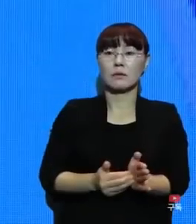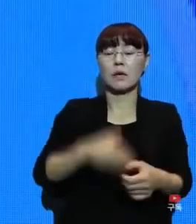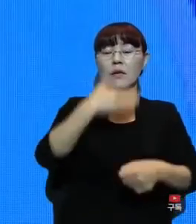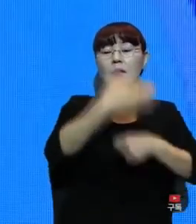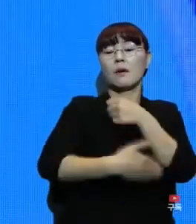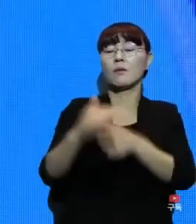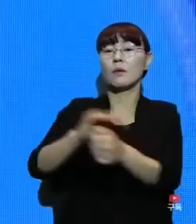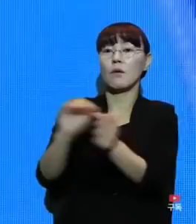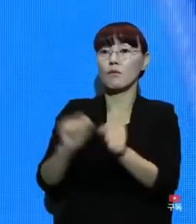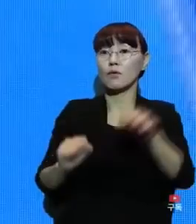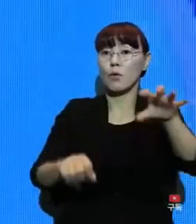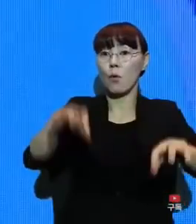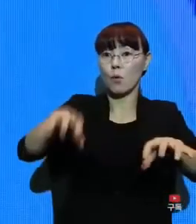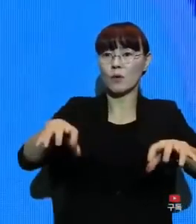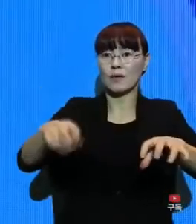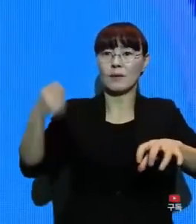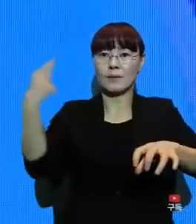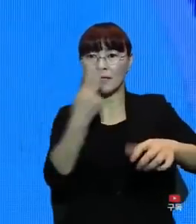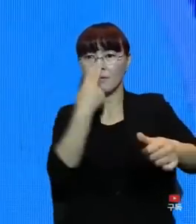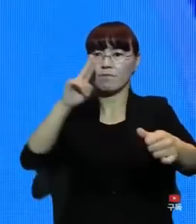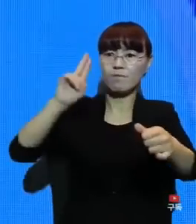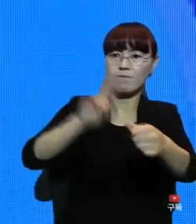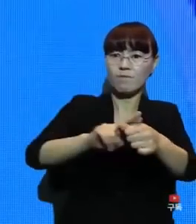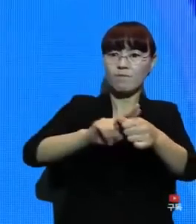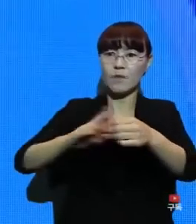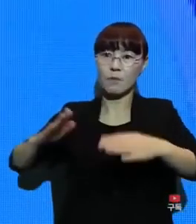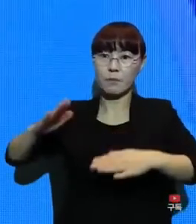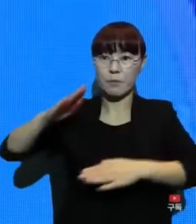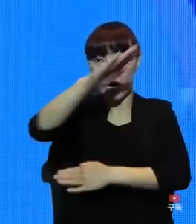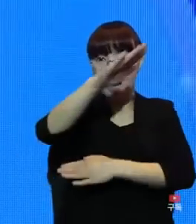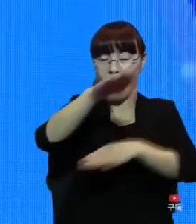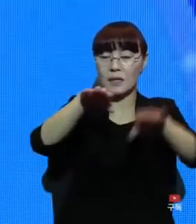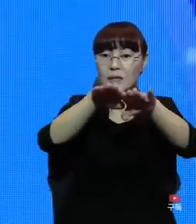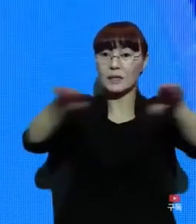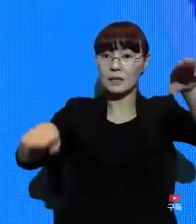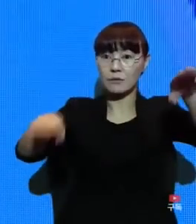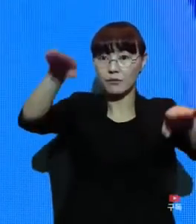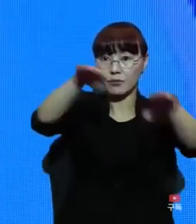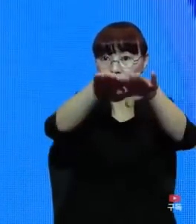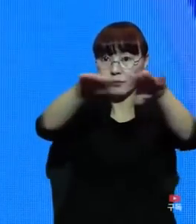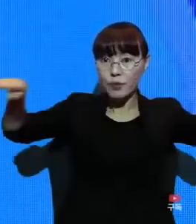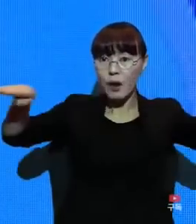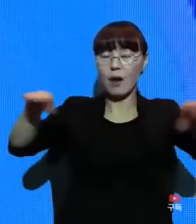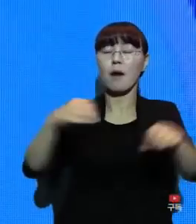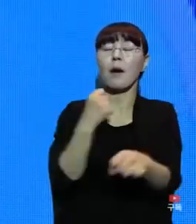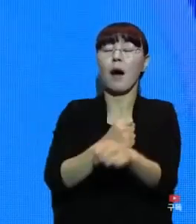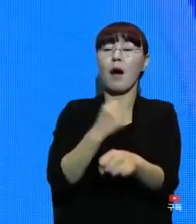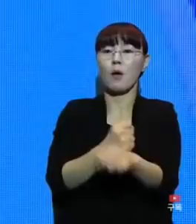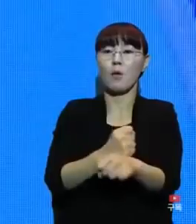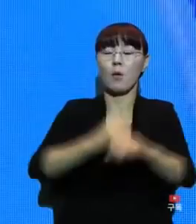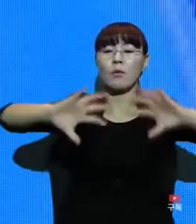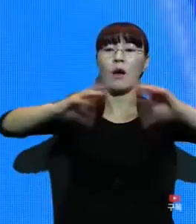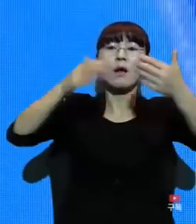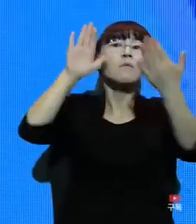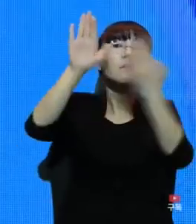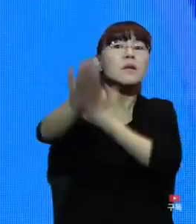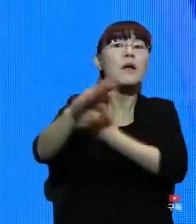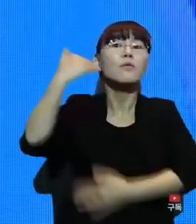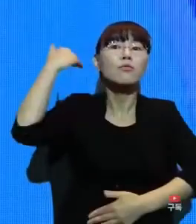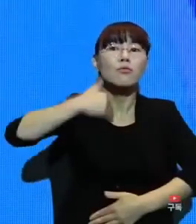애국 영국의 제도 약 지역 균형발전 이 나라의 새로운 미래 누가 만들었습니까